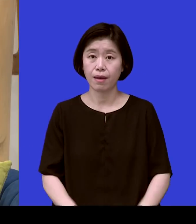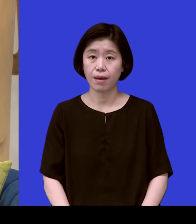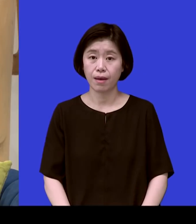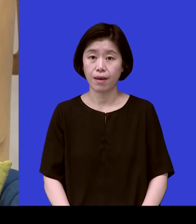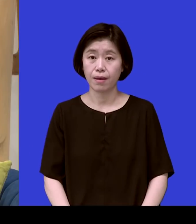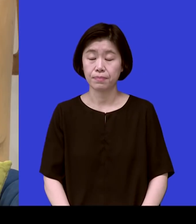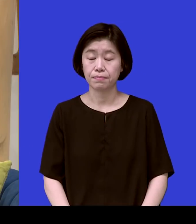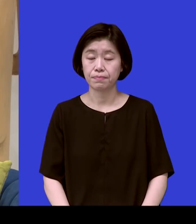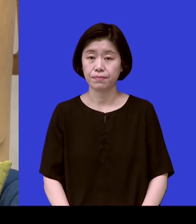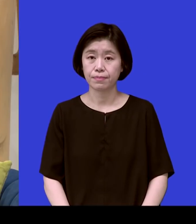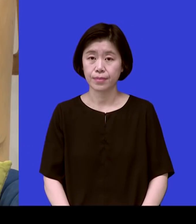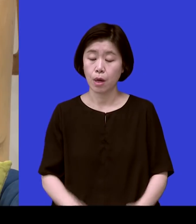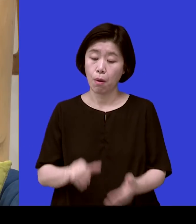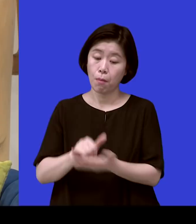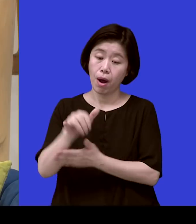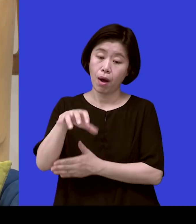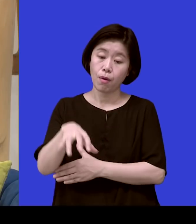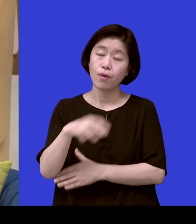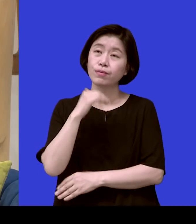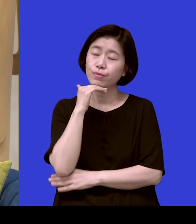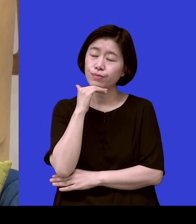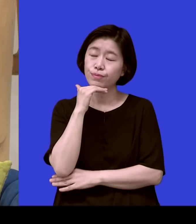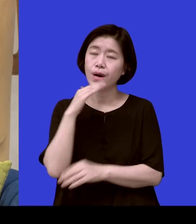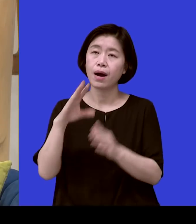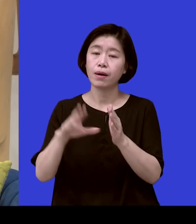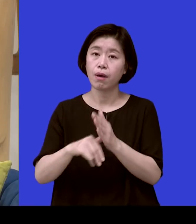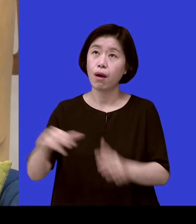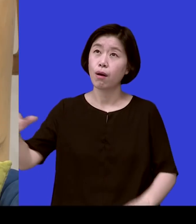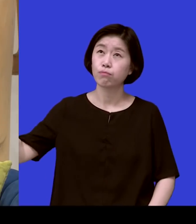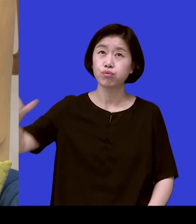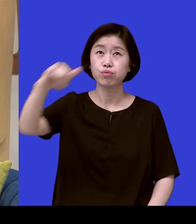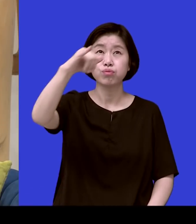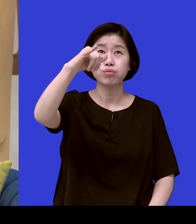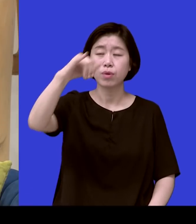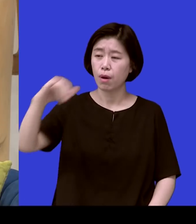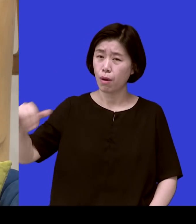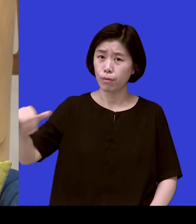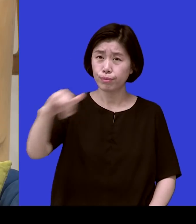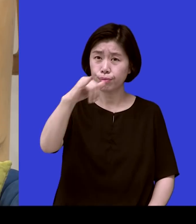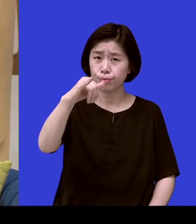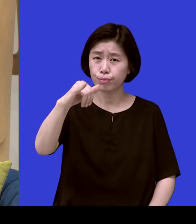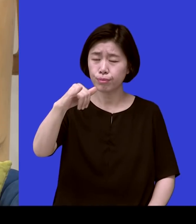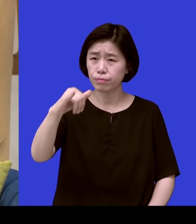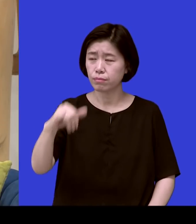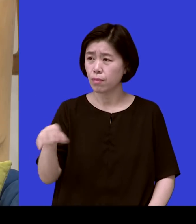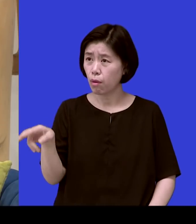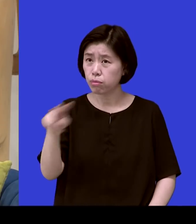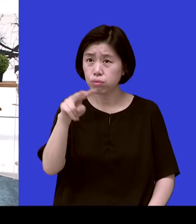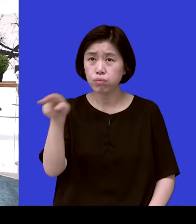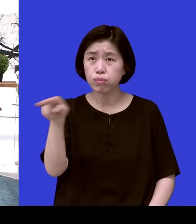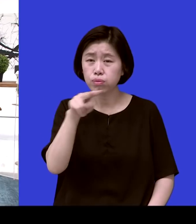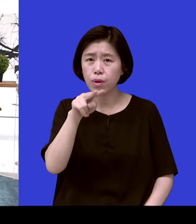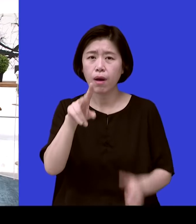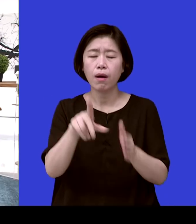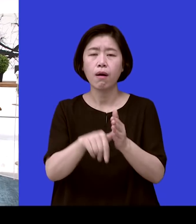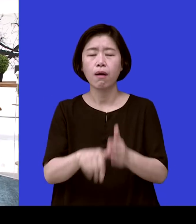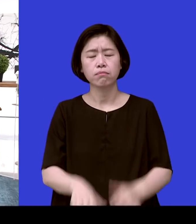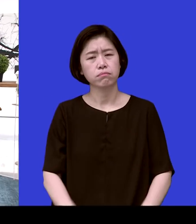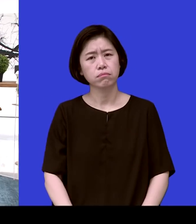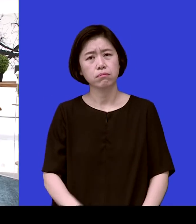이륙을 하던지요 비행기들이. 예. 근데 비행기 이륙하는 게 그렇게 슬픈 일인가요?